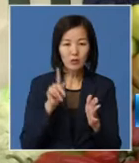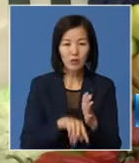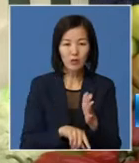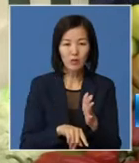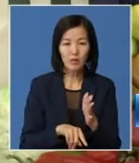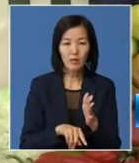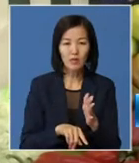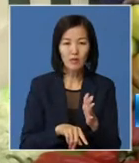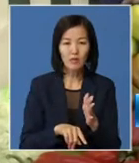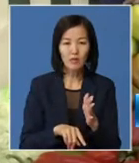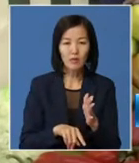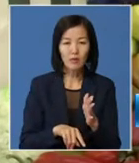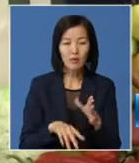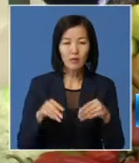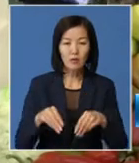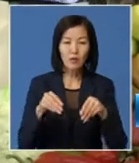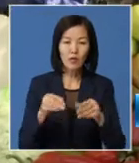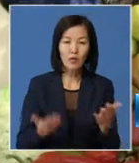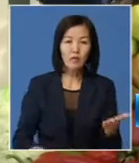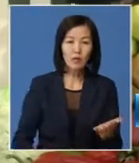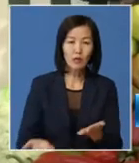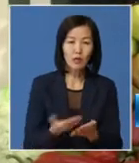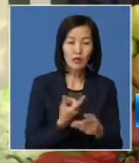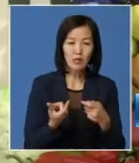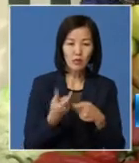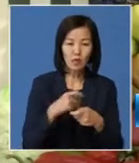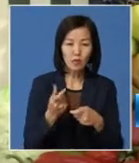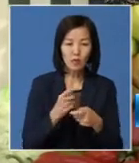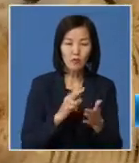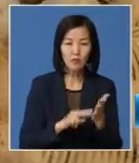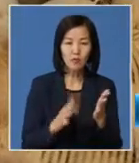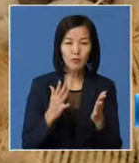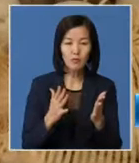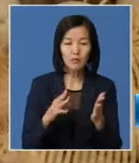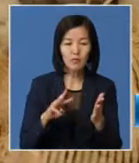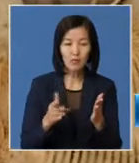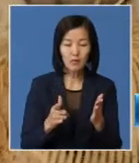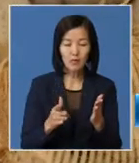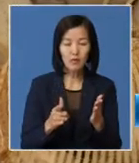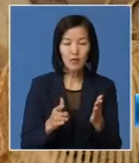Базар поляның бәрін жинадық. Осы әкелді, картошкелерді әкелді, 75 теңгені базар бақасынан арзан.